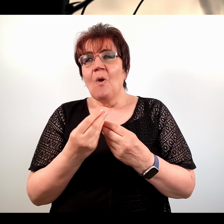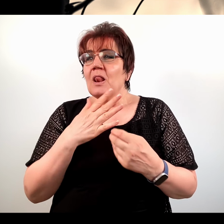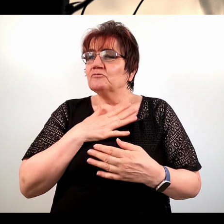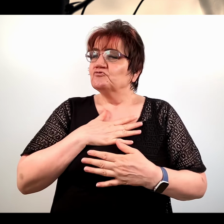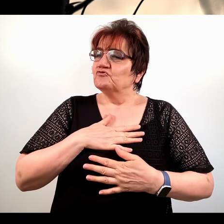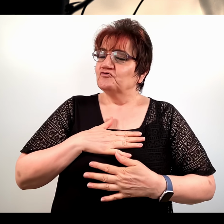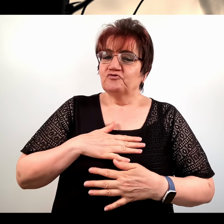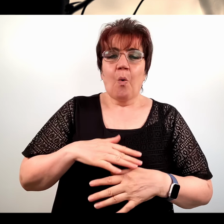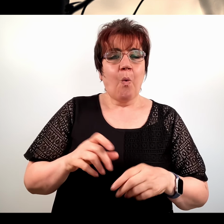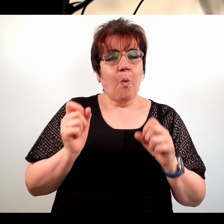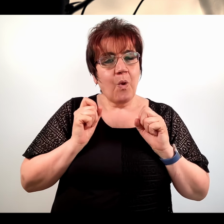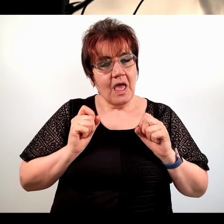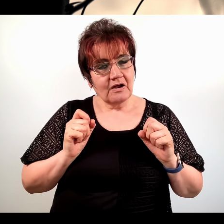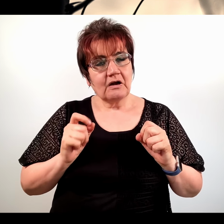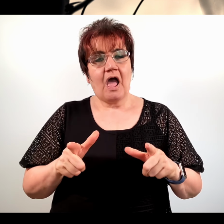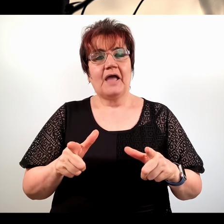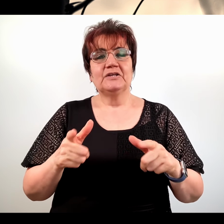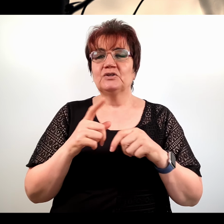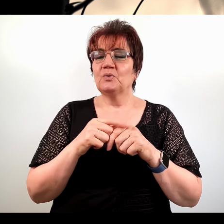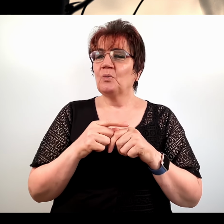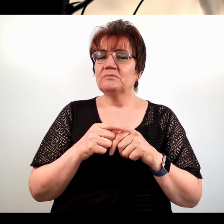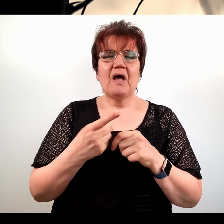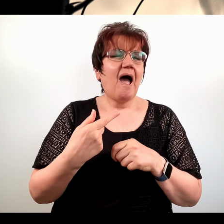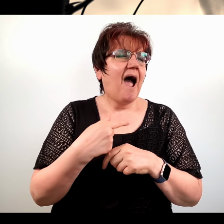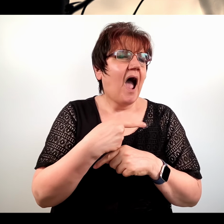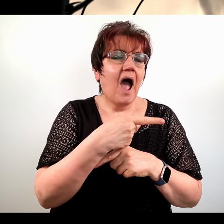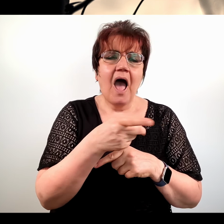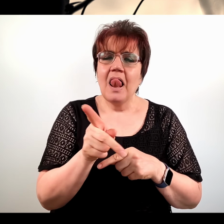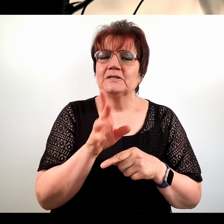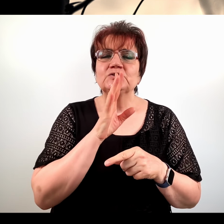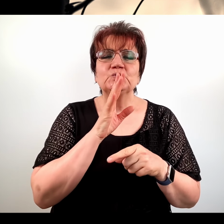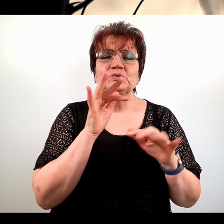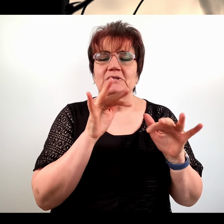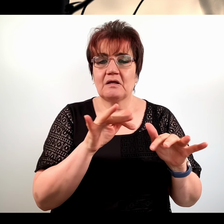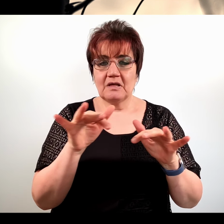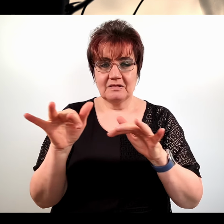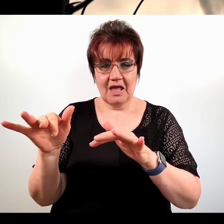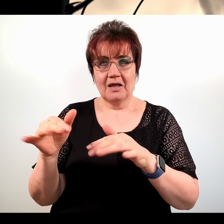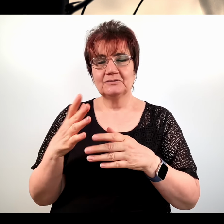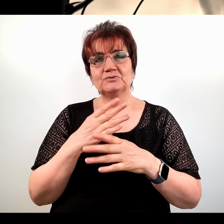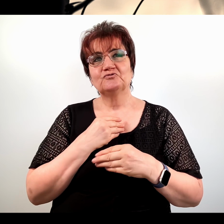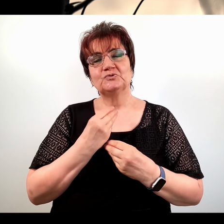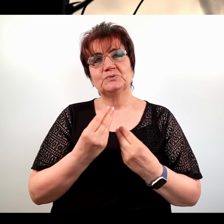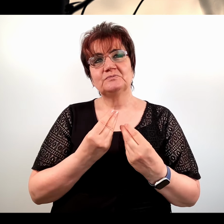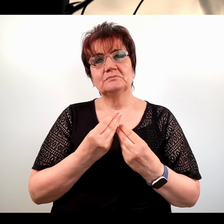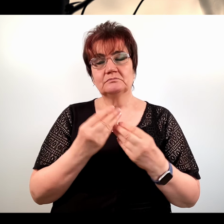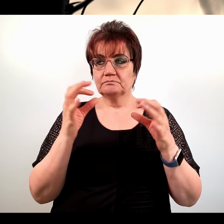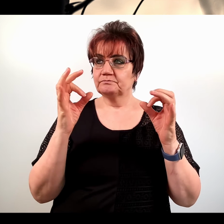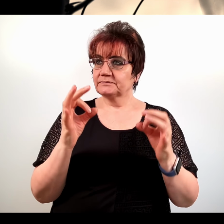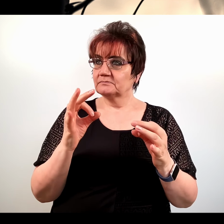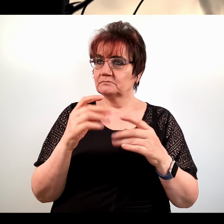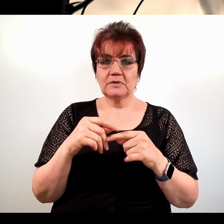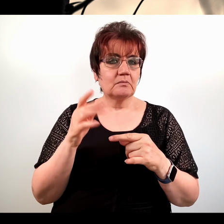wie gut es ihm doch ging, und dass es ihm an nichts fehlte, da klopfte es.